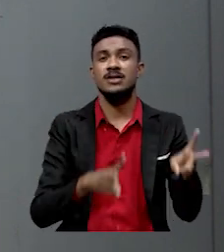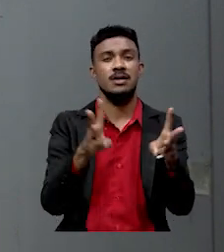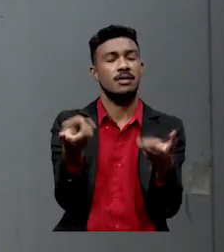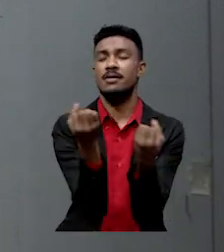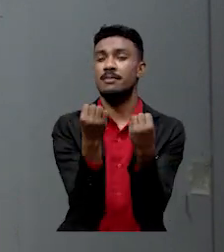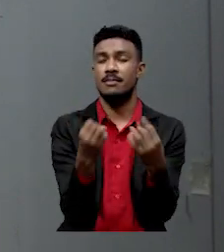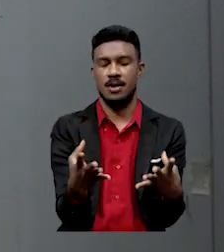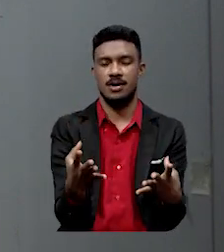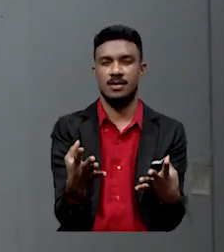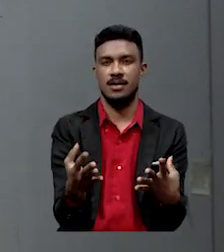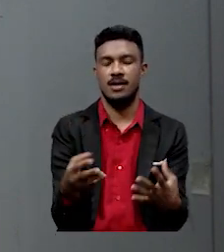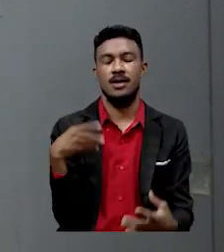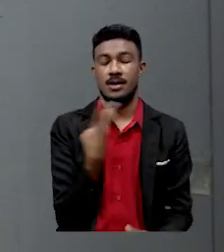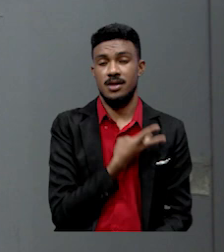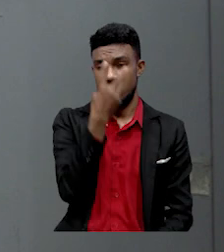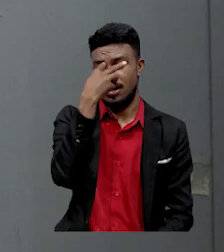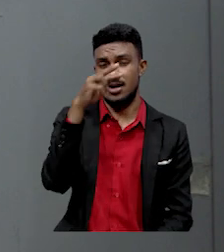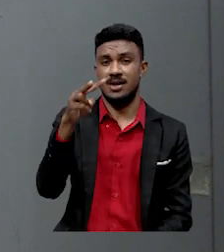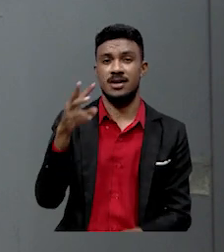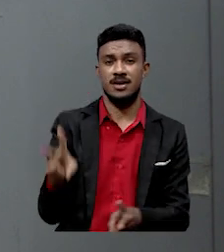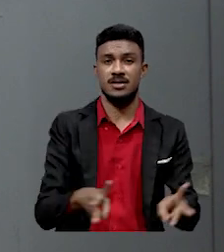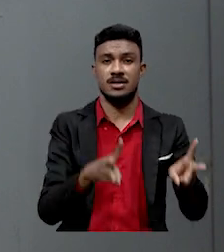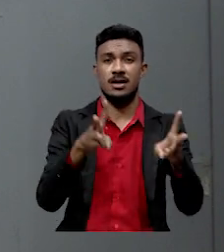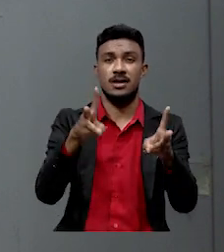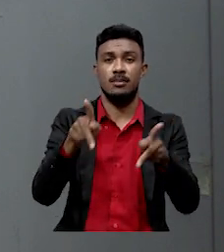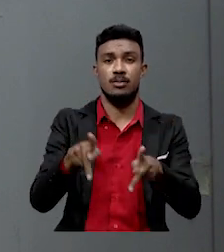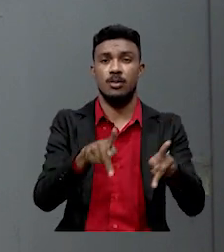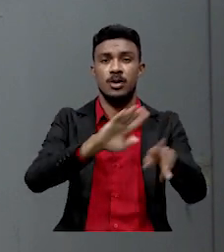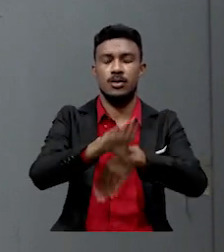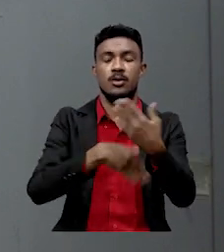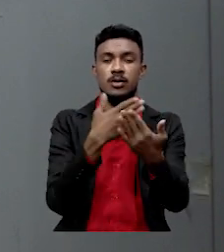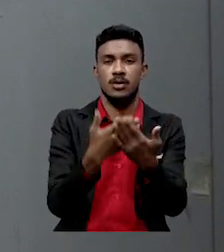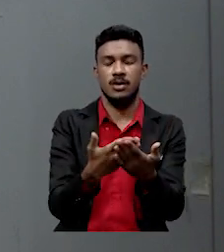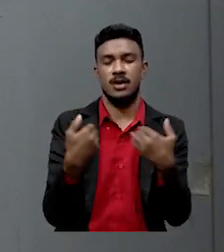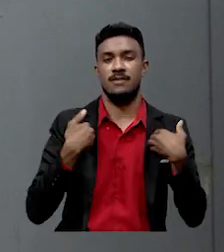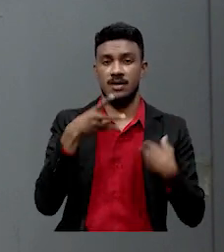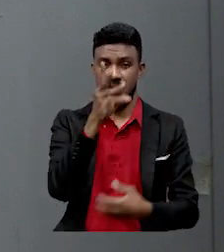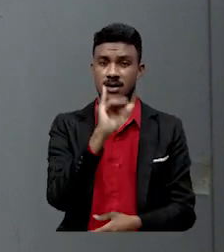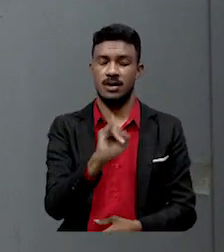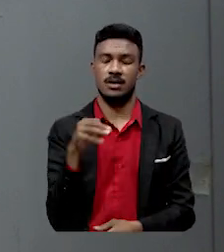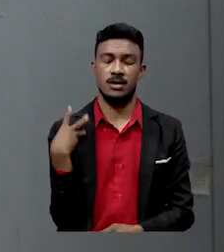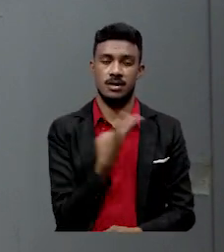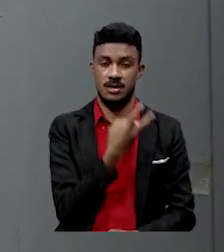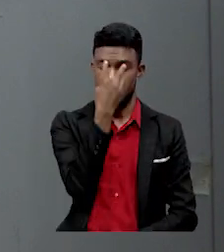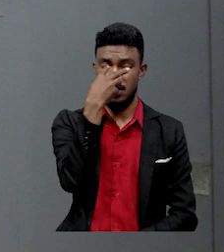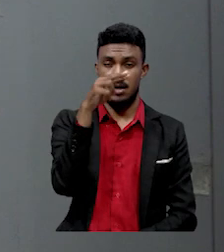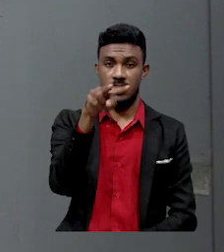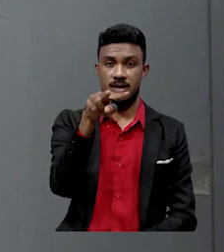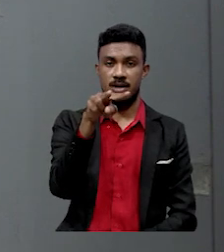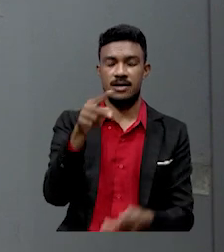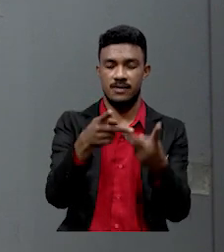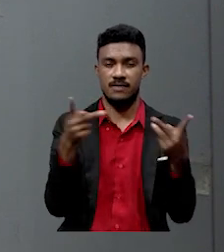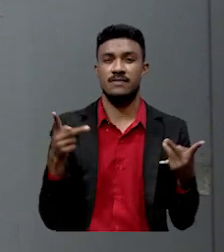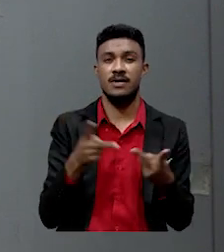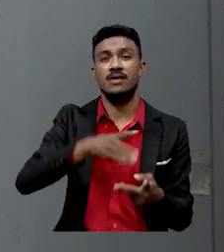iha estrada público hirat nene e dili ne itare kata faten di